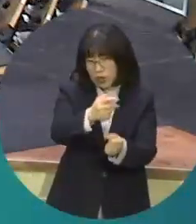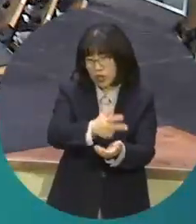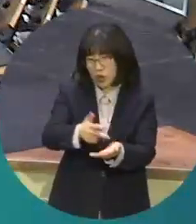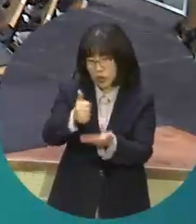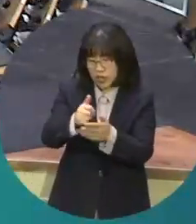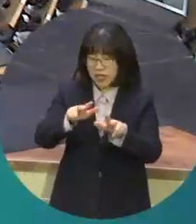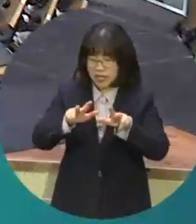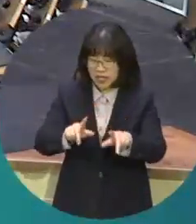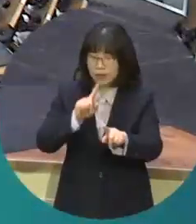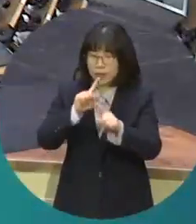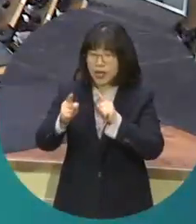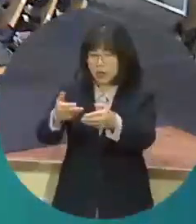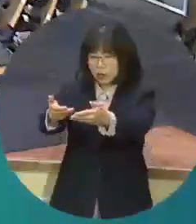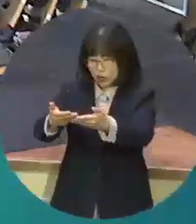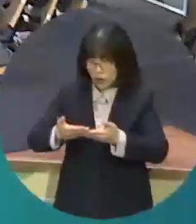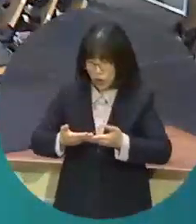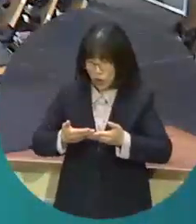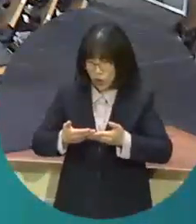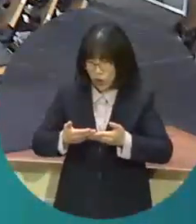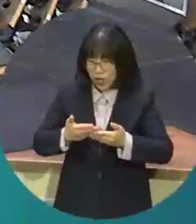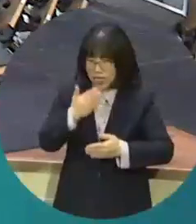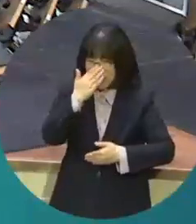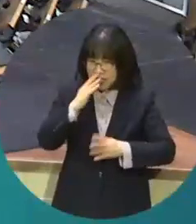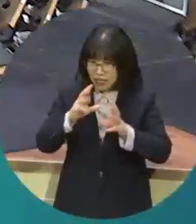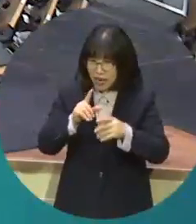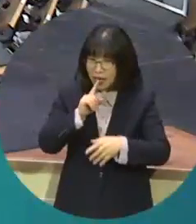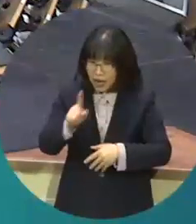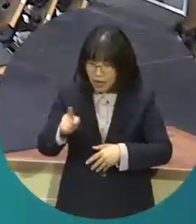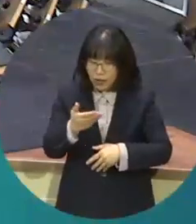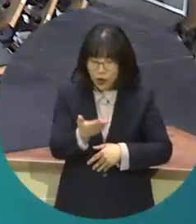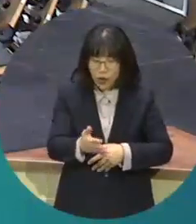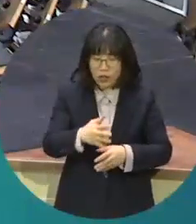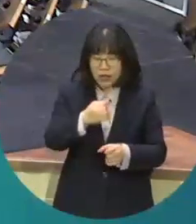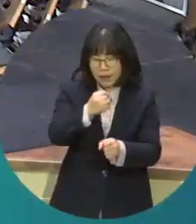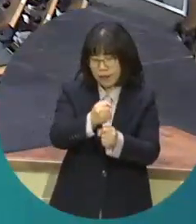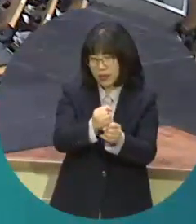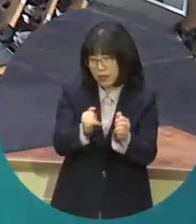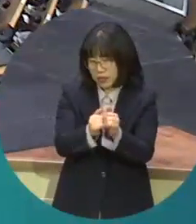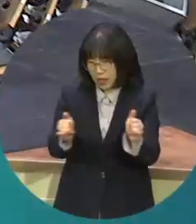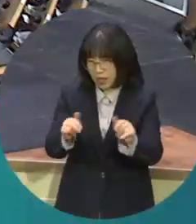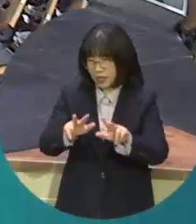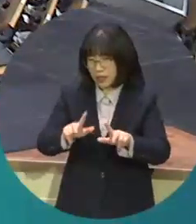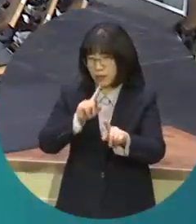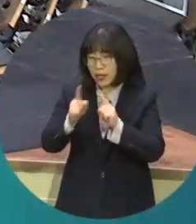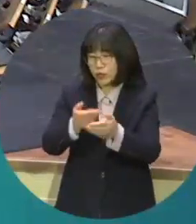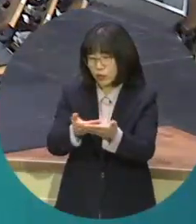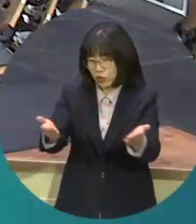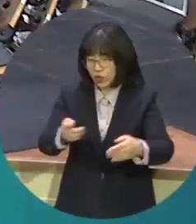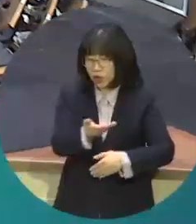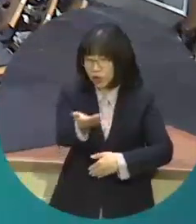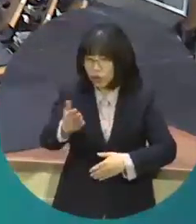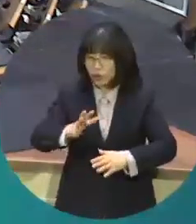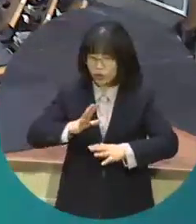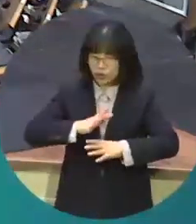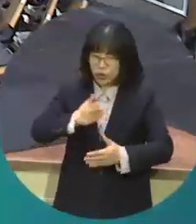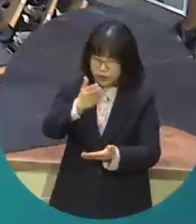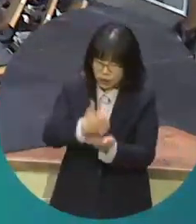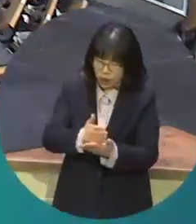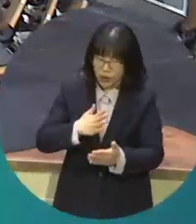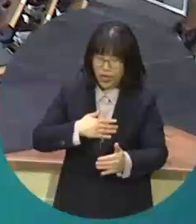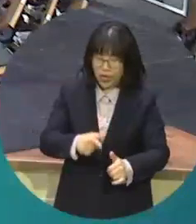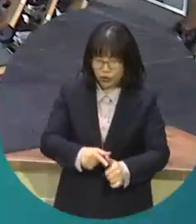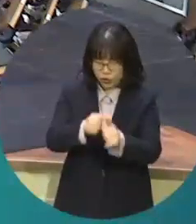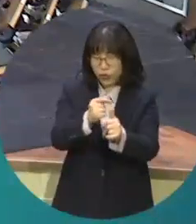지금 말씀하시느니라. 이스라엘아, 너를 지으신 이가 말씀하시느니라. 너는 두려워하지 말라. 내가 너를